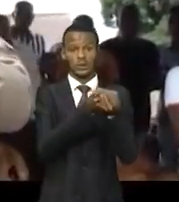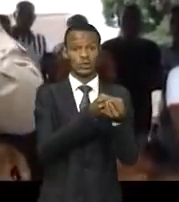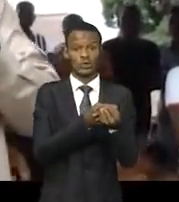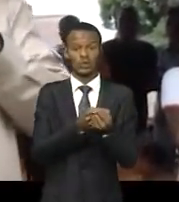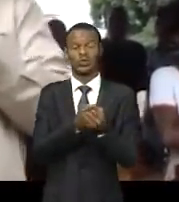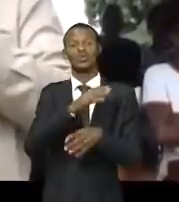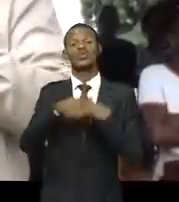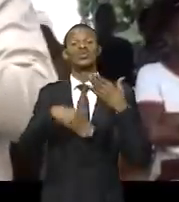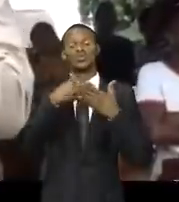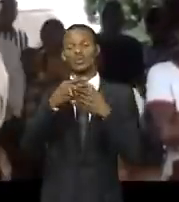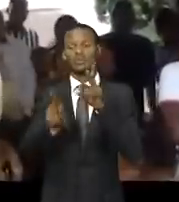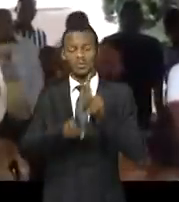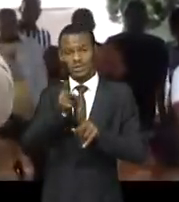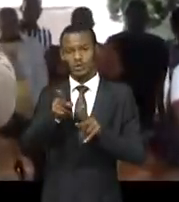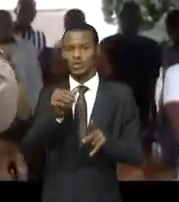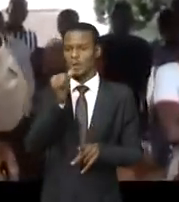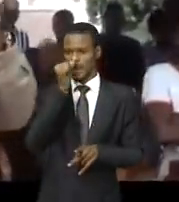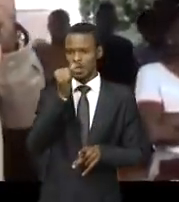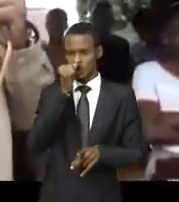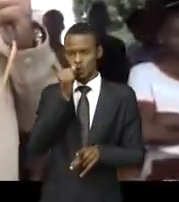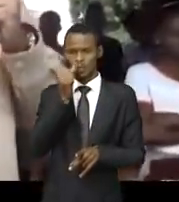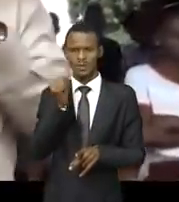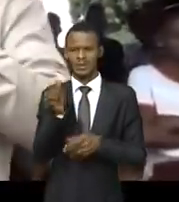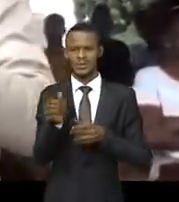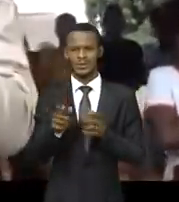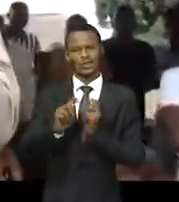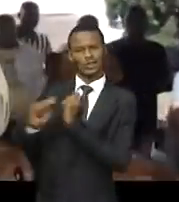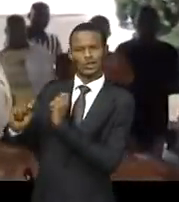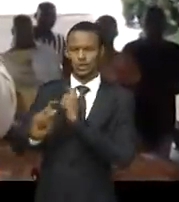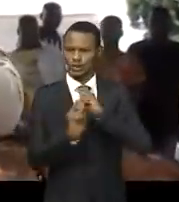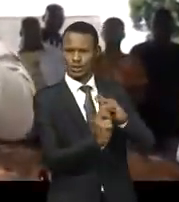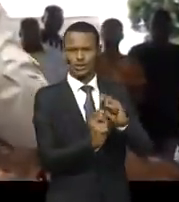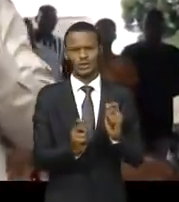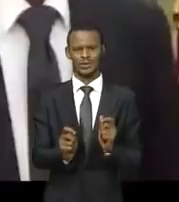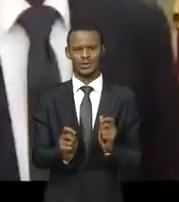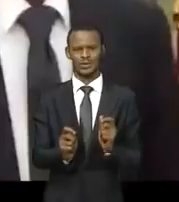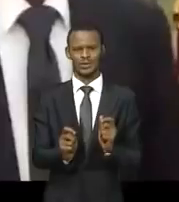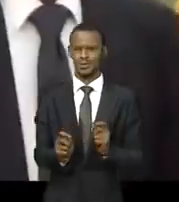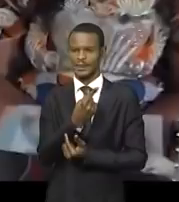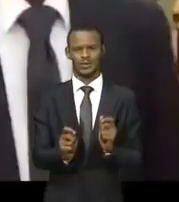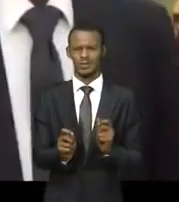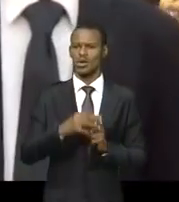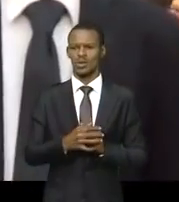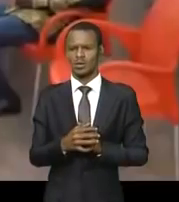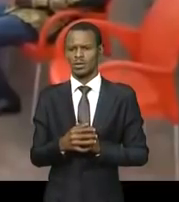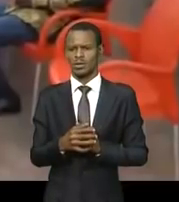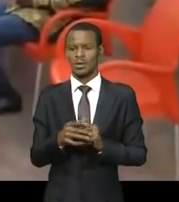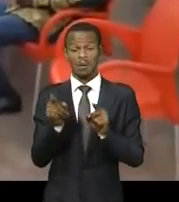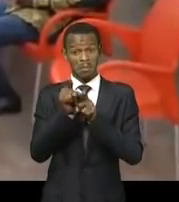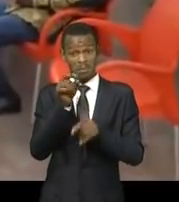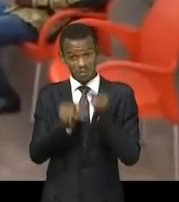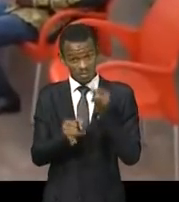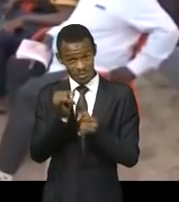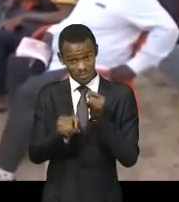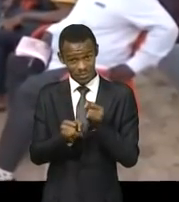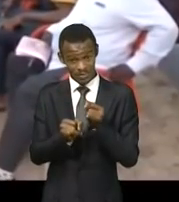à ne pas céder aux manipulateurs ni se sentir marginalisés ou oubliés dans le gouvernement de Samalou Konde. John Mbouletang les a rassurés que